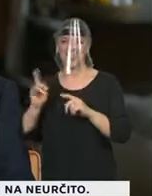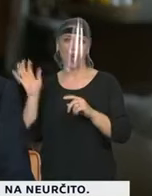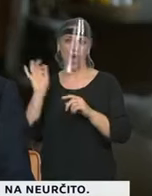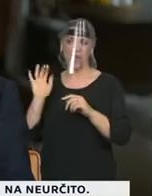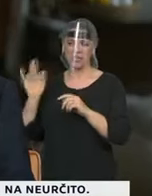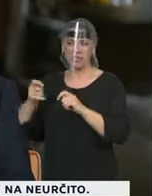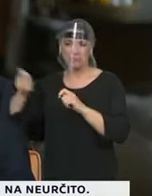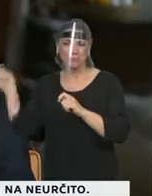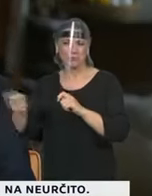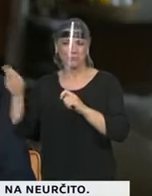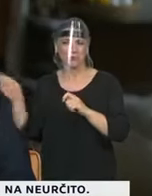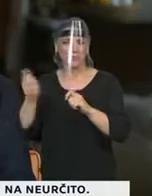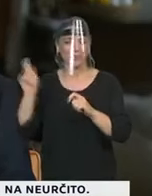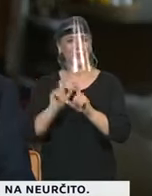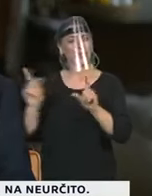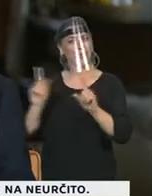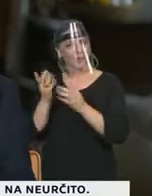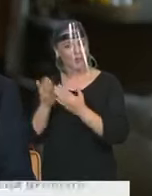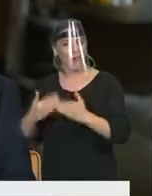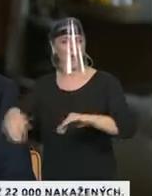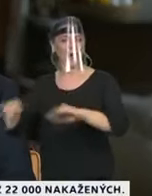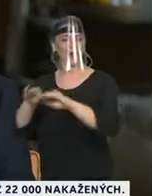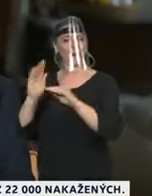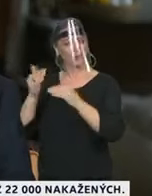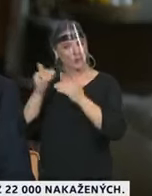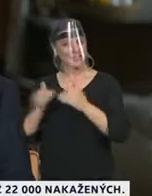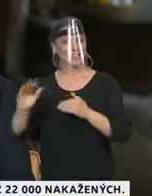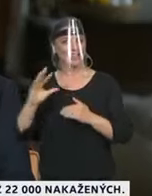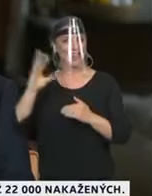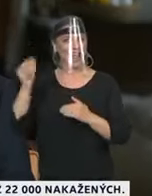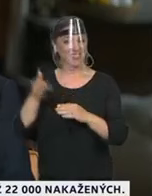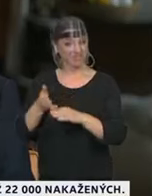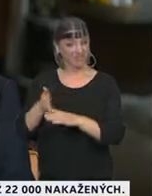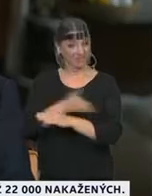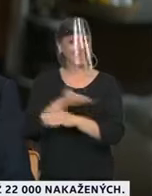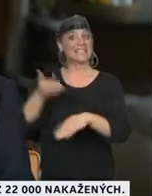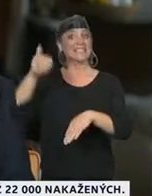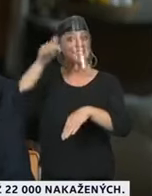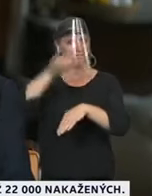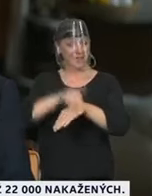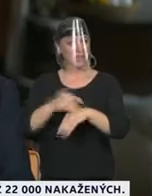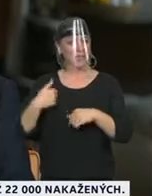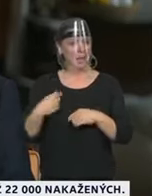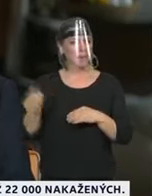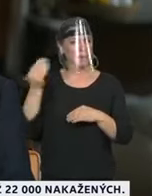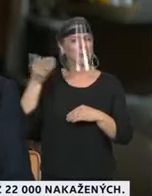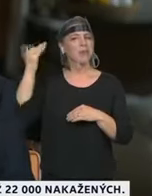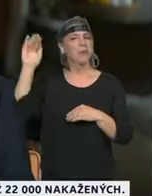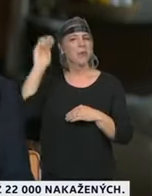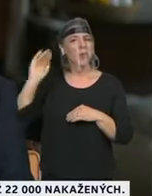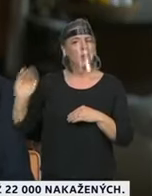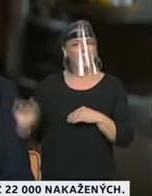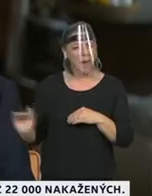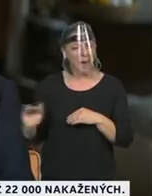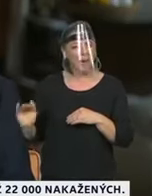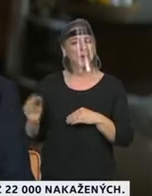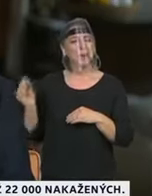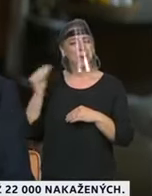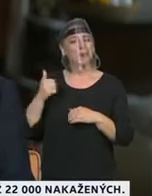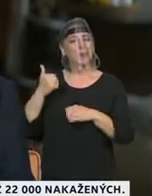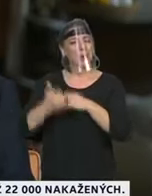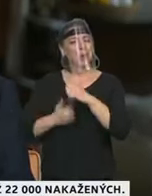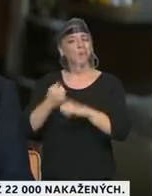být. Takhle to vždycky bylo, takhle to pamatuju jako kluk a celý život. To